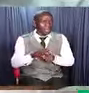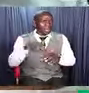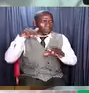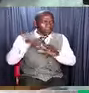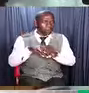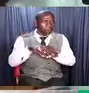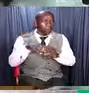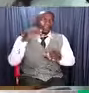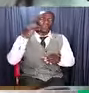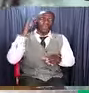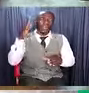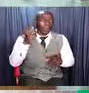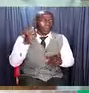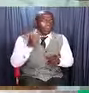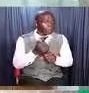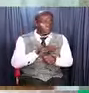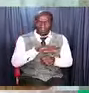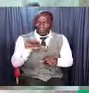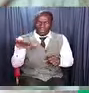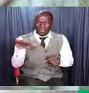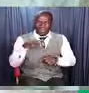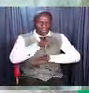Tunakushukuru Baba, ni asante.